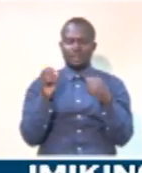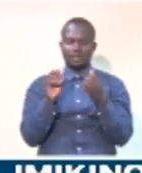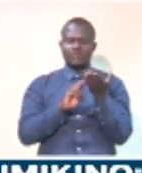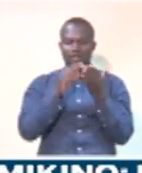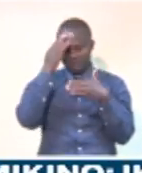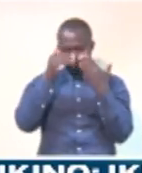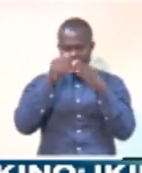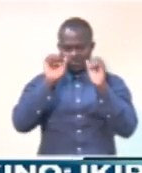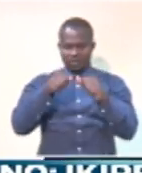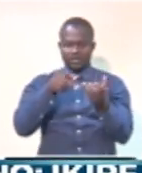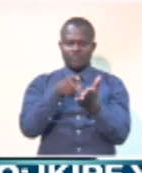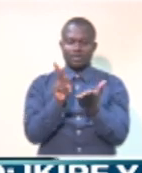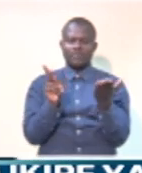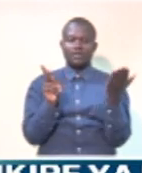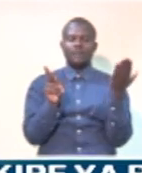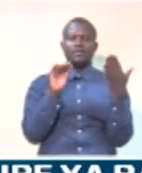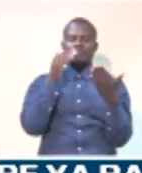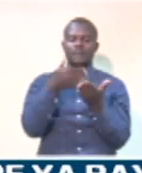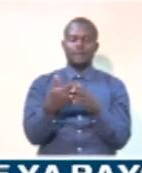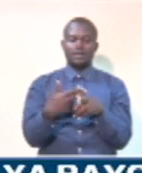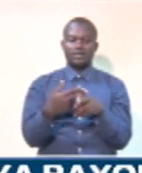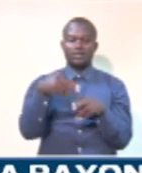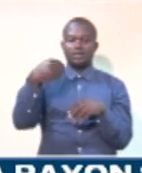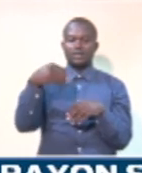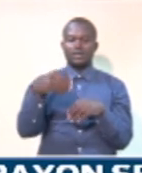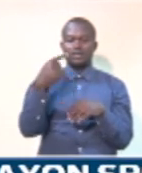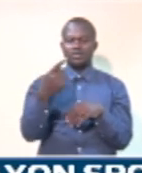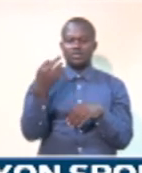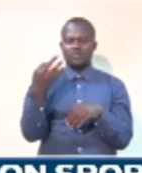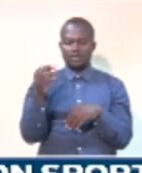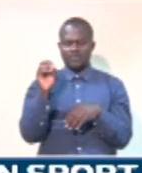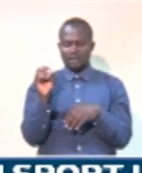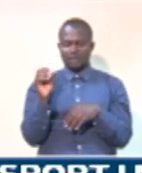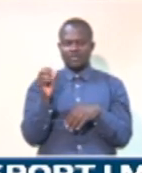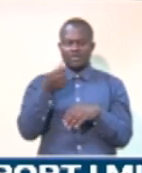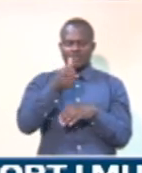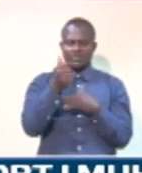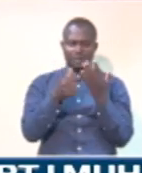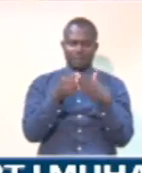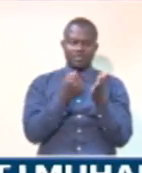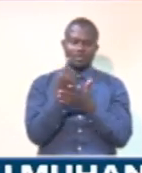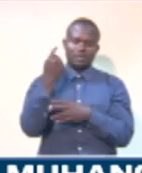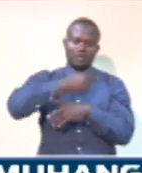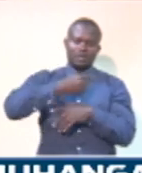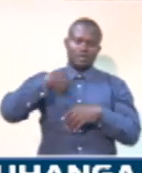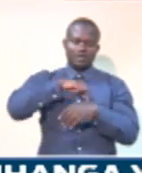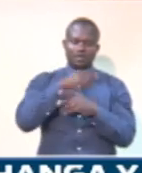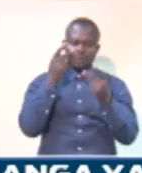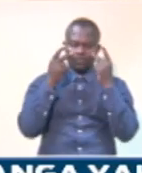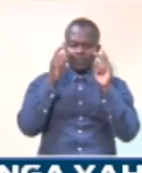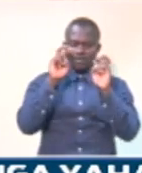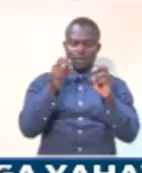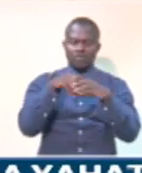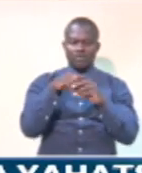kugira ngo washe kubitumiza bikaba bigeze ku madolari 1,300. Ibyo rero nibituma wenda kuri uyu munsi tubona ko harimo impinduka